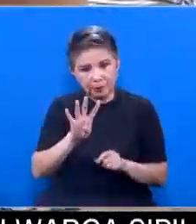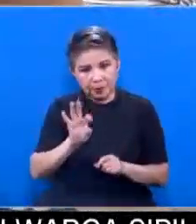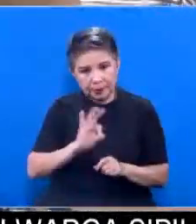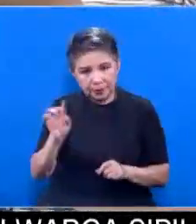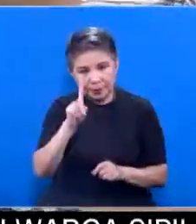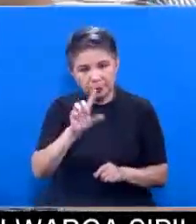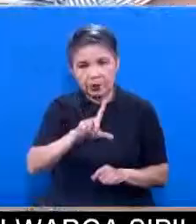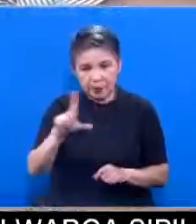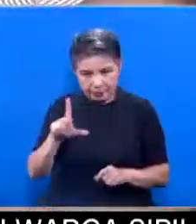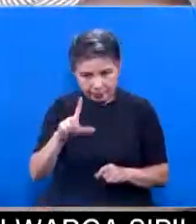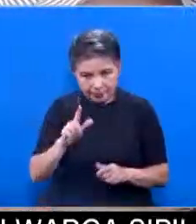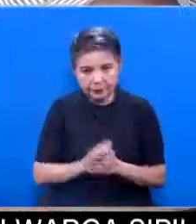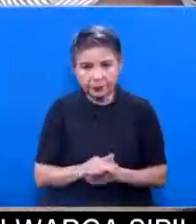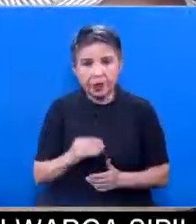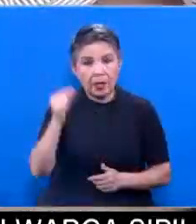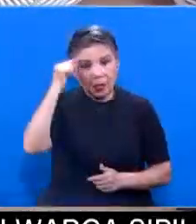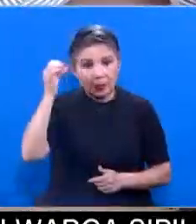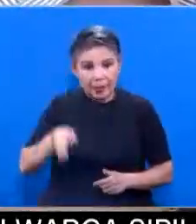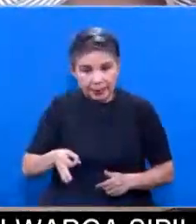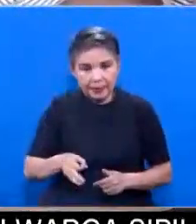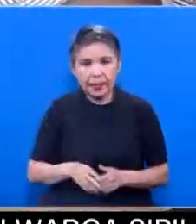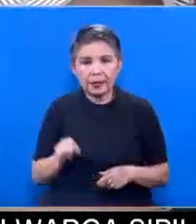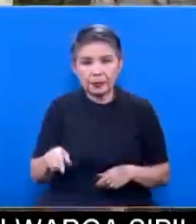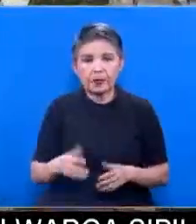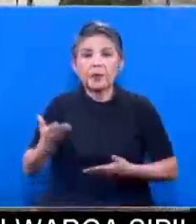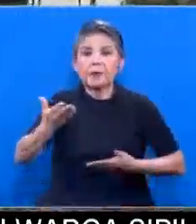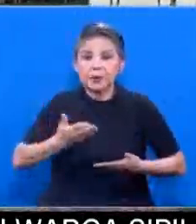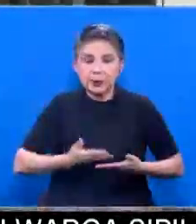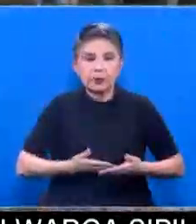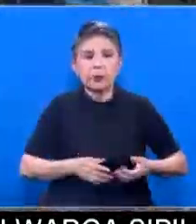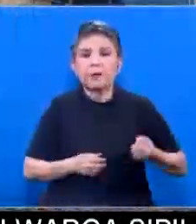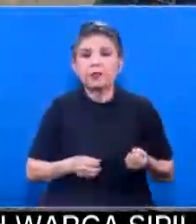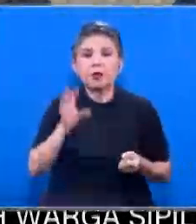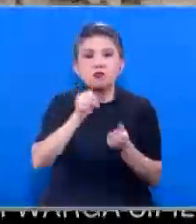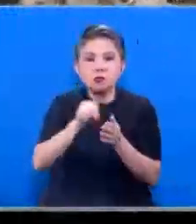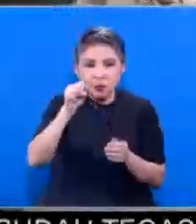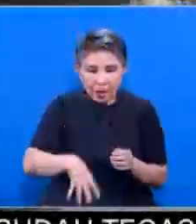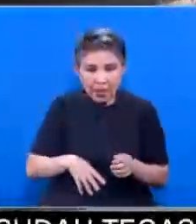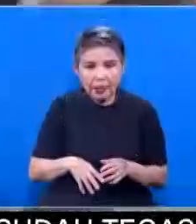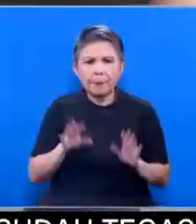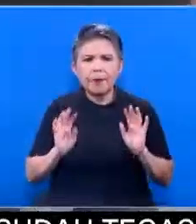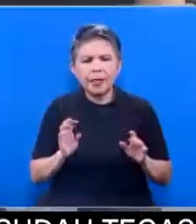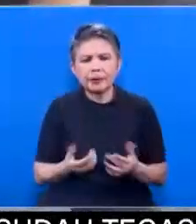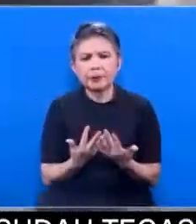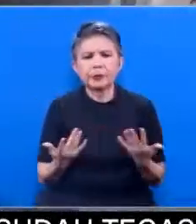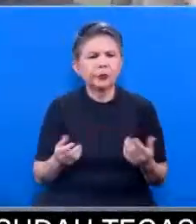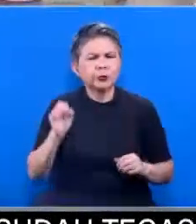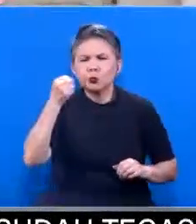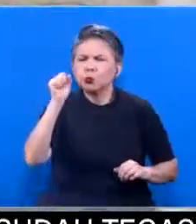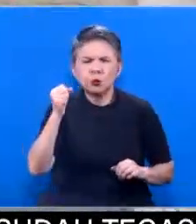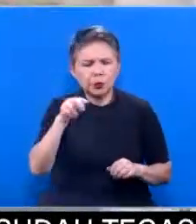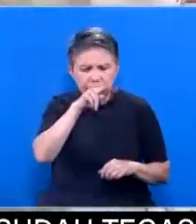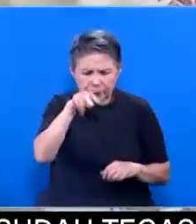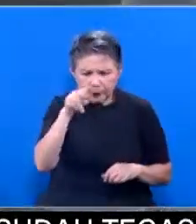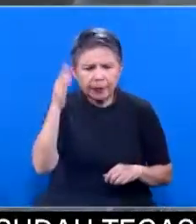Rp14.000 per liter. Kepala Desa Gulang, Ari Subhan, menyambut pasar murah yang kali ini digelar karena banyaknya warga yang kesulitan mencari